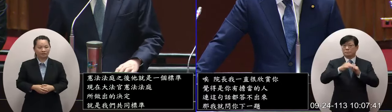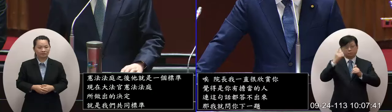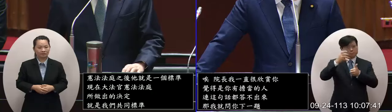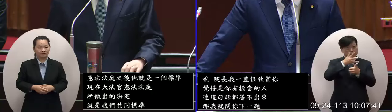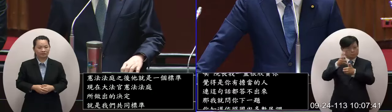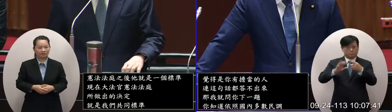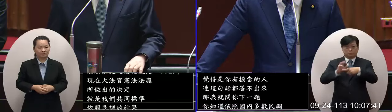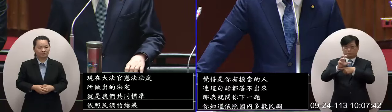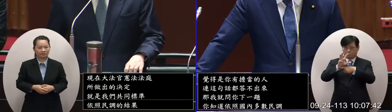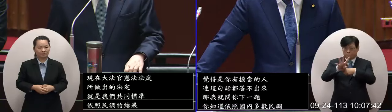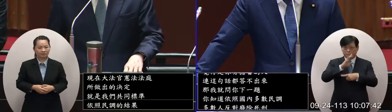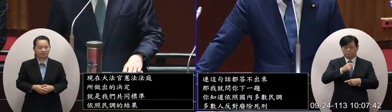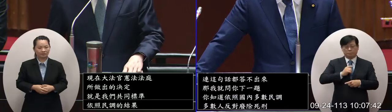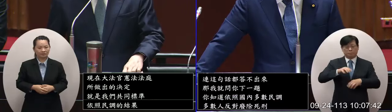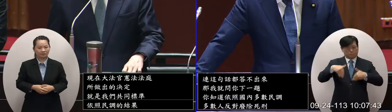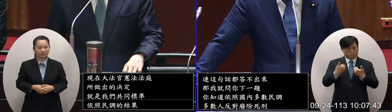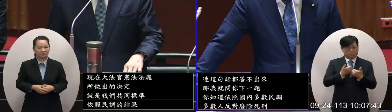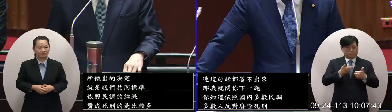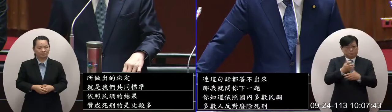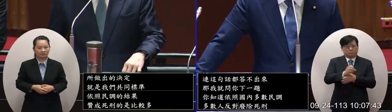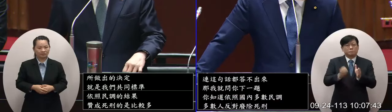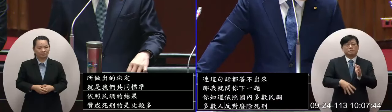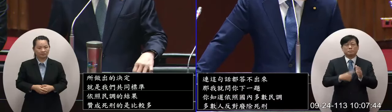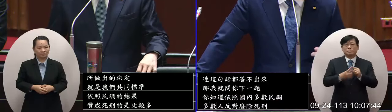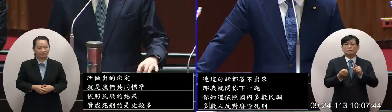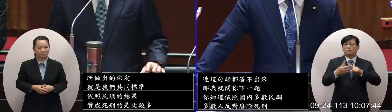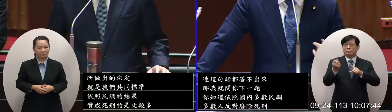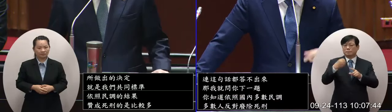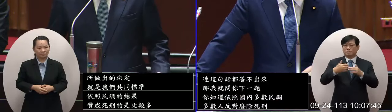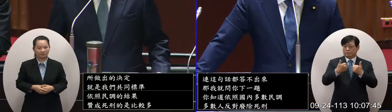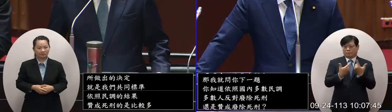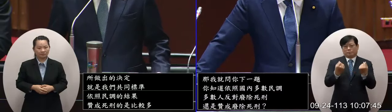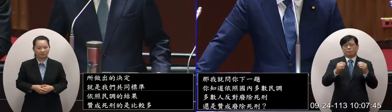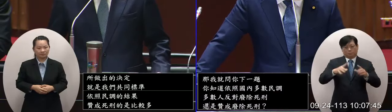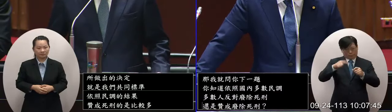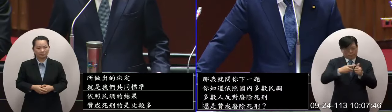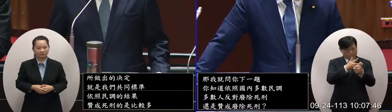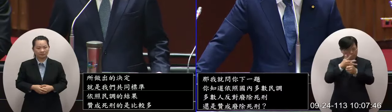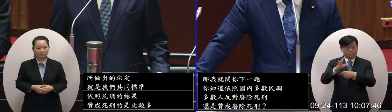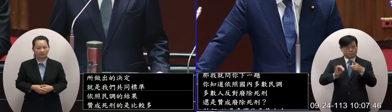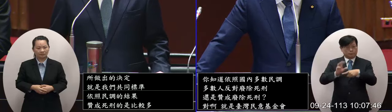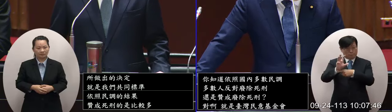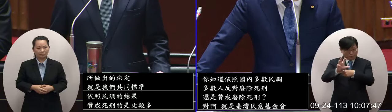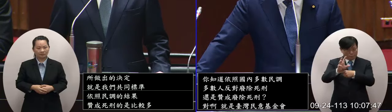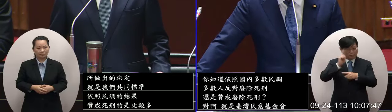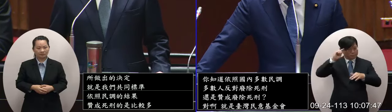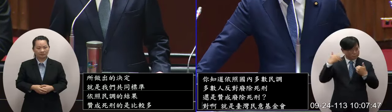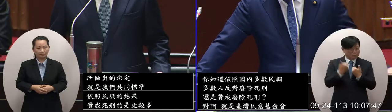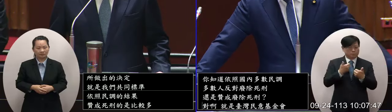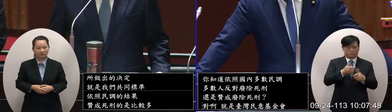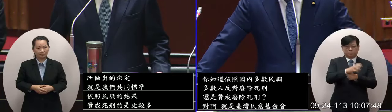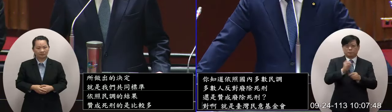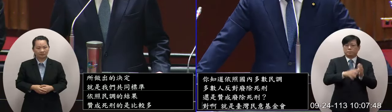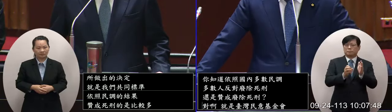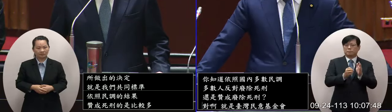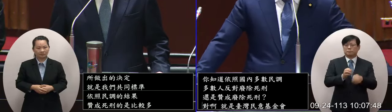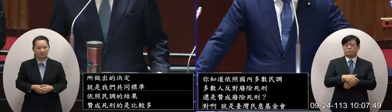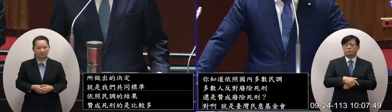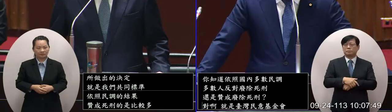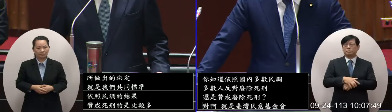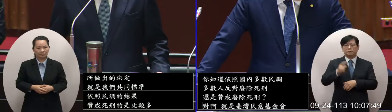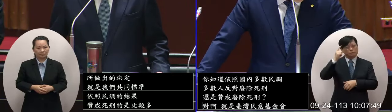会84%反对废死嘛，中华人权协会是今年，这两都今年的民调，80%反对废死。那我想请问